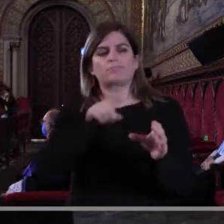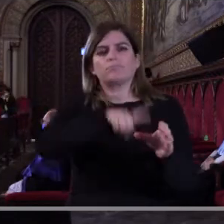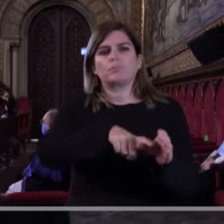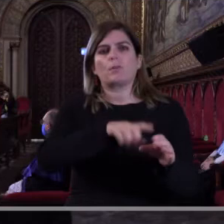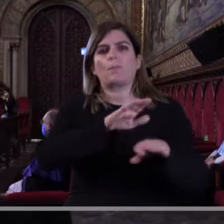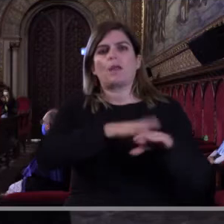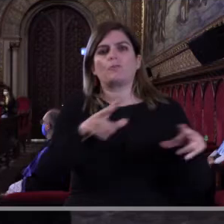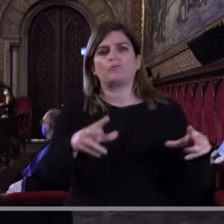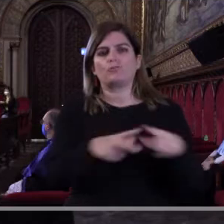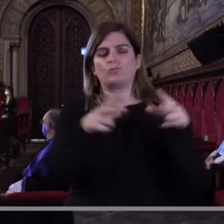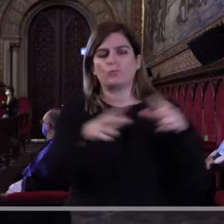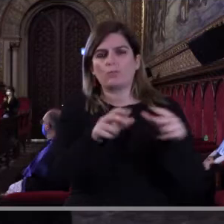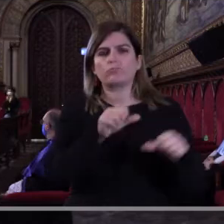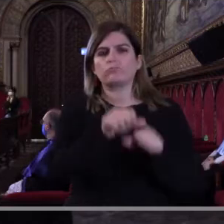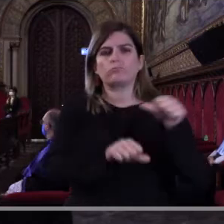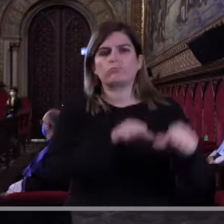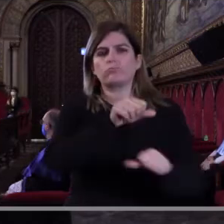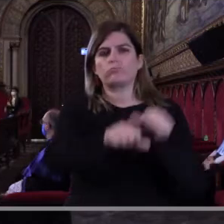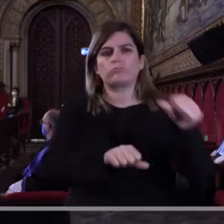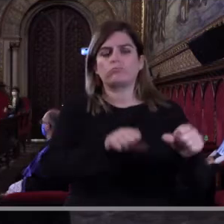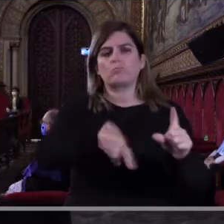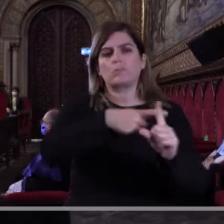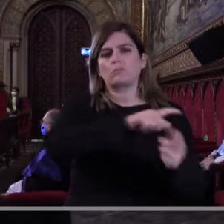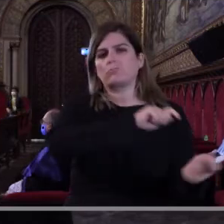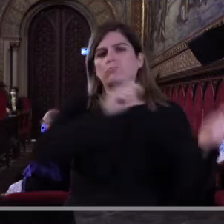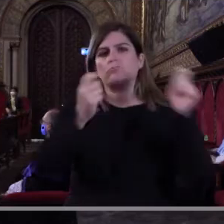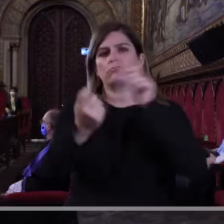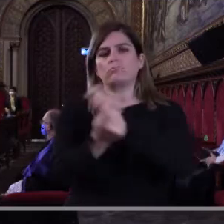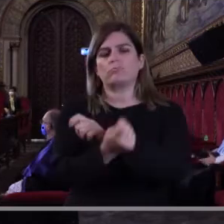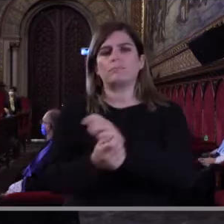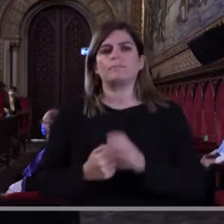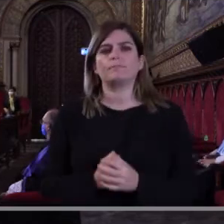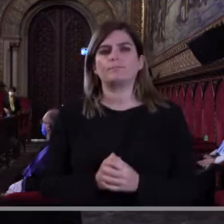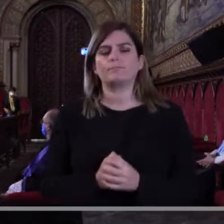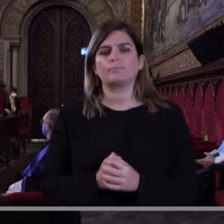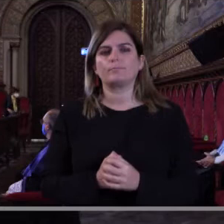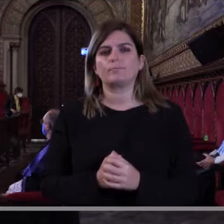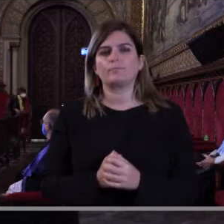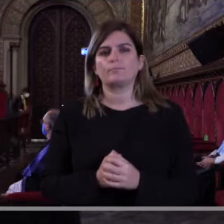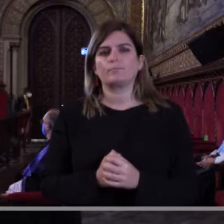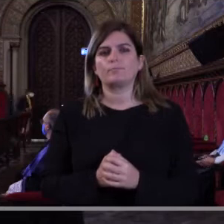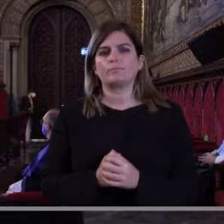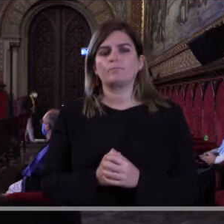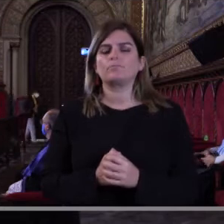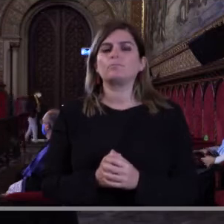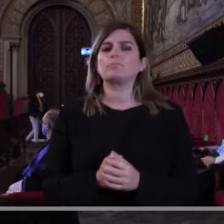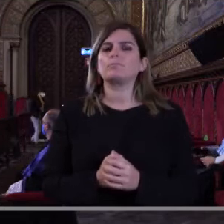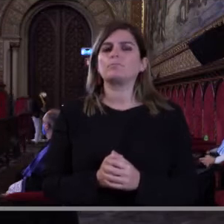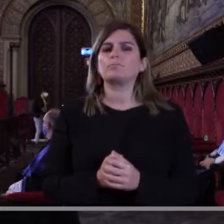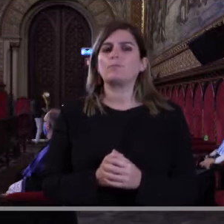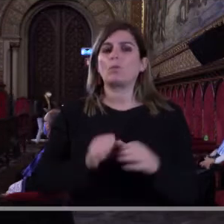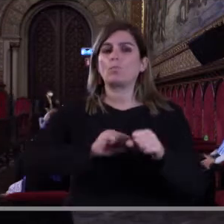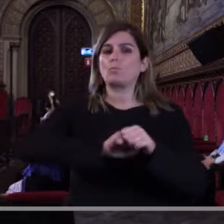la societat i a la seva transformació al llarg del temps. Malgrat les adversitats, i la